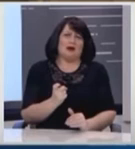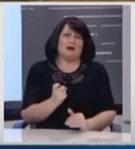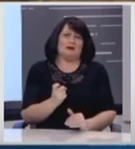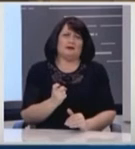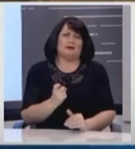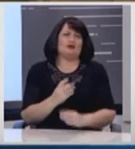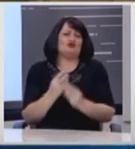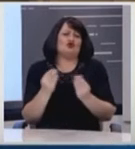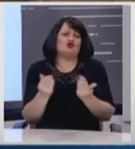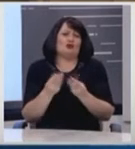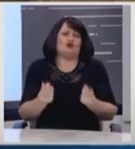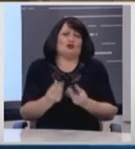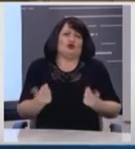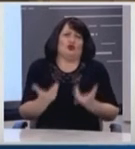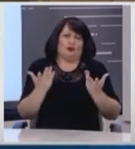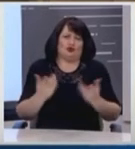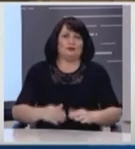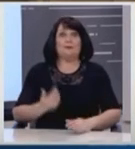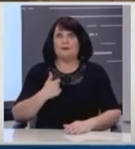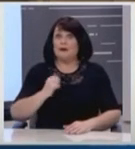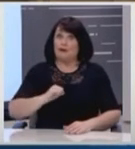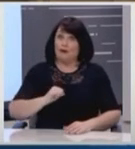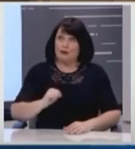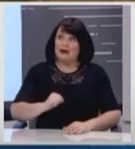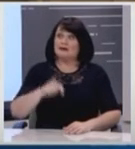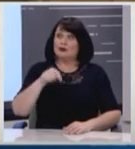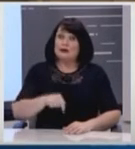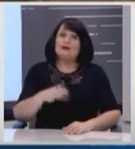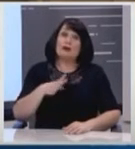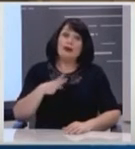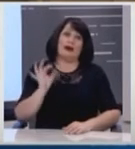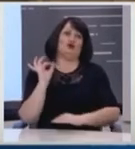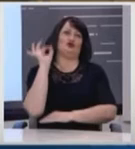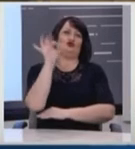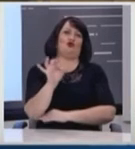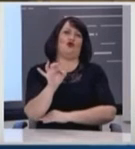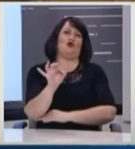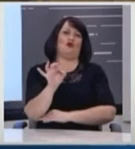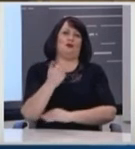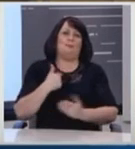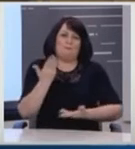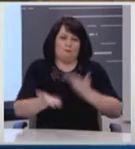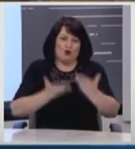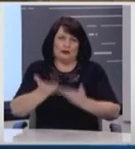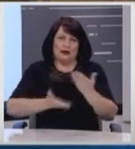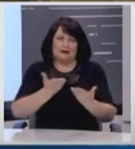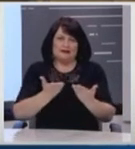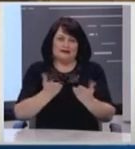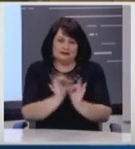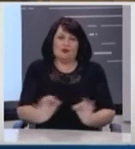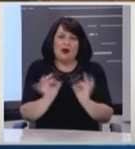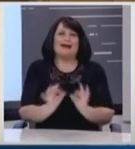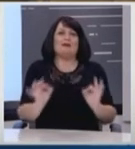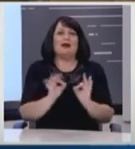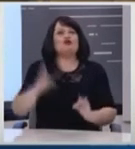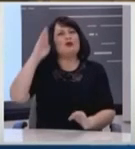παραλλαγμένες μορφές. Φοβούμαστε πως αυτό αποσκοπούν οι διάφορες προτάσεις που δουλεύονται στα επιτελεία